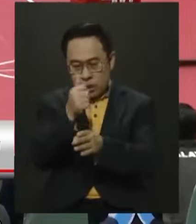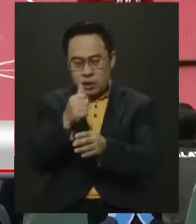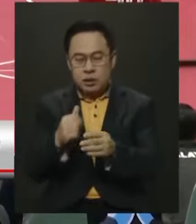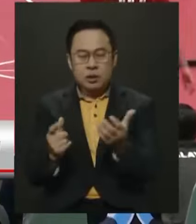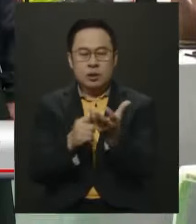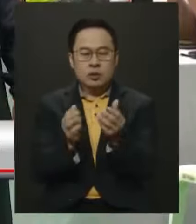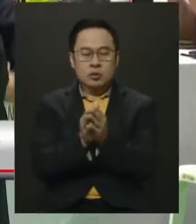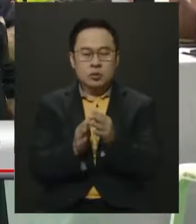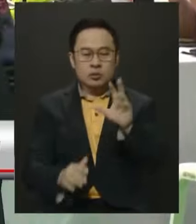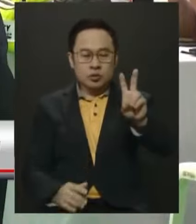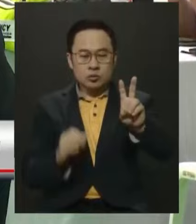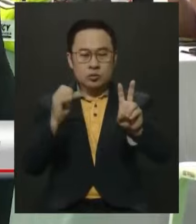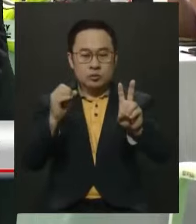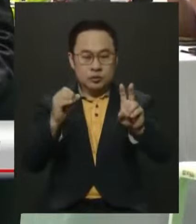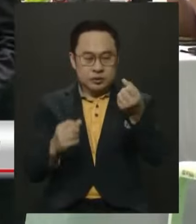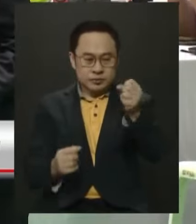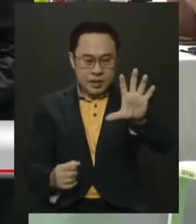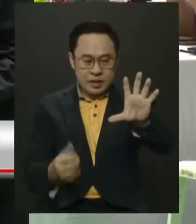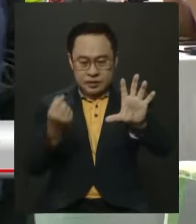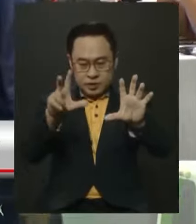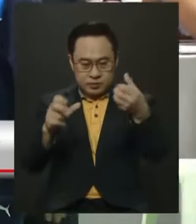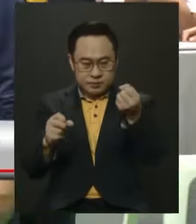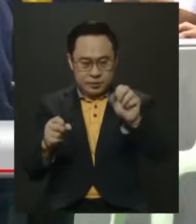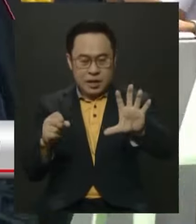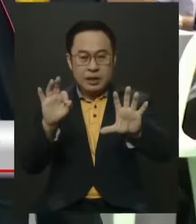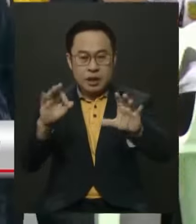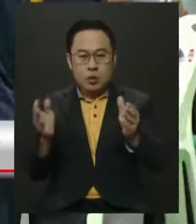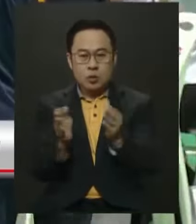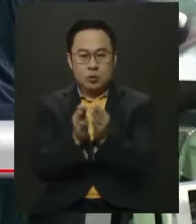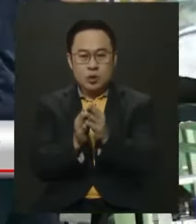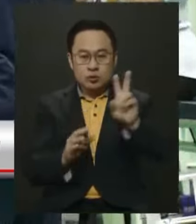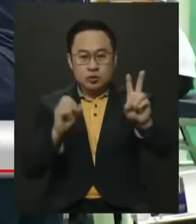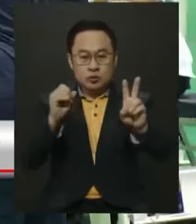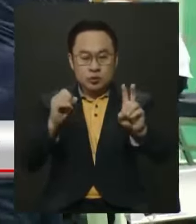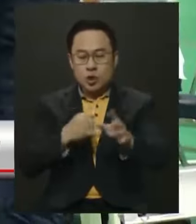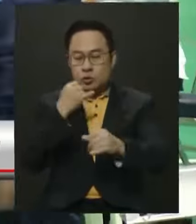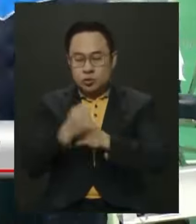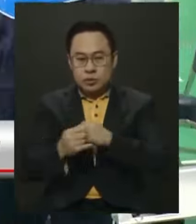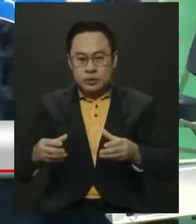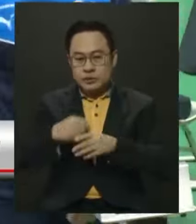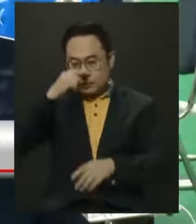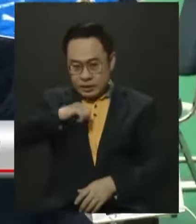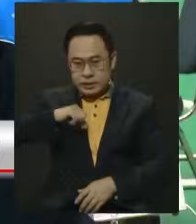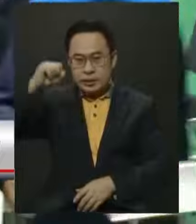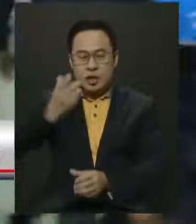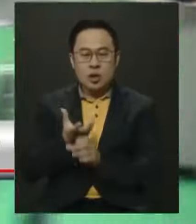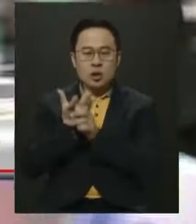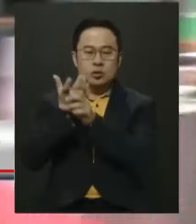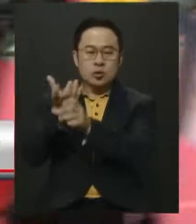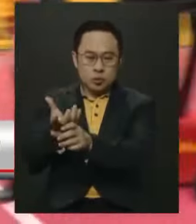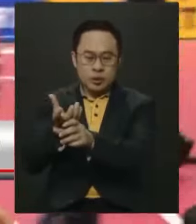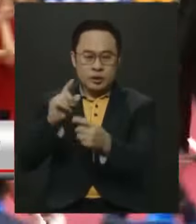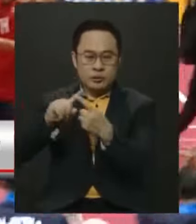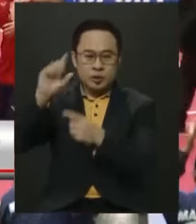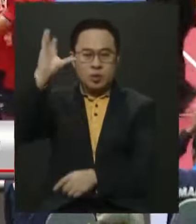อร์15-13และ15-9ทำให้เราก็ชนะไป2-0ทีมนะครับคว้าแชมป์โลก